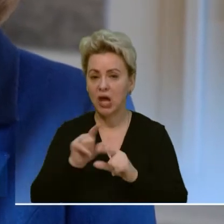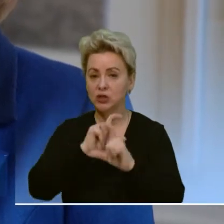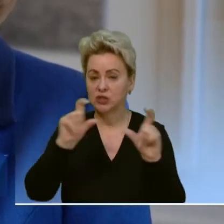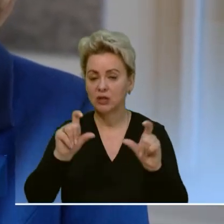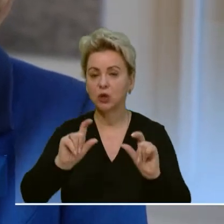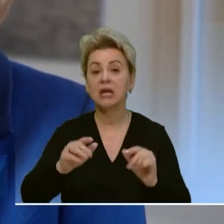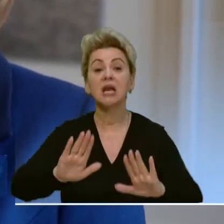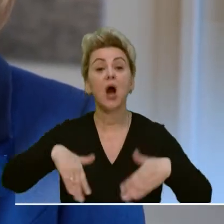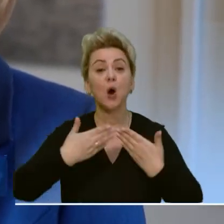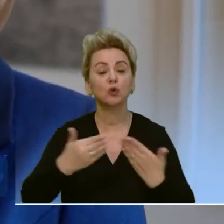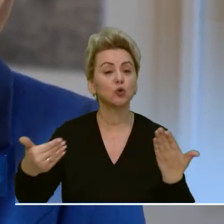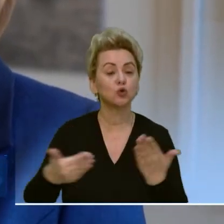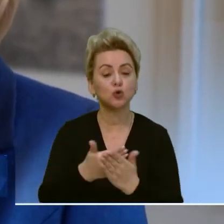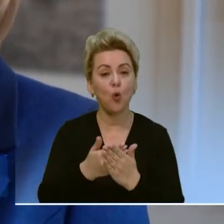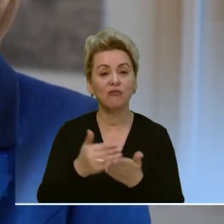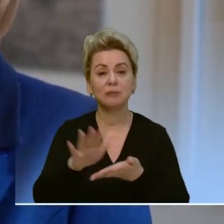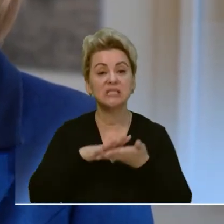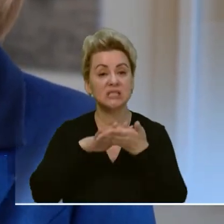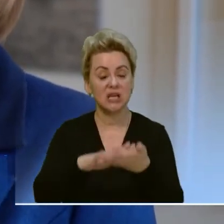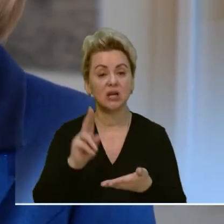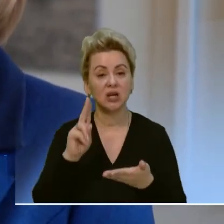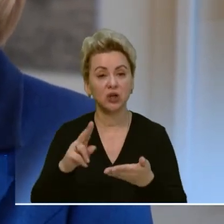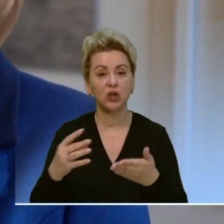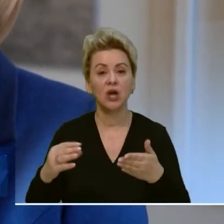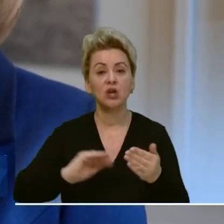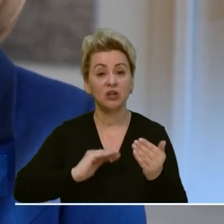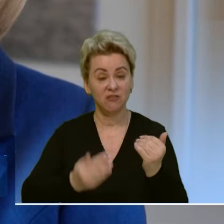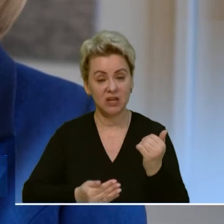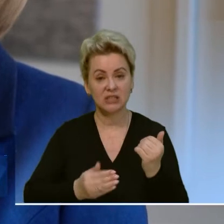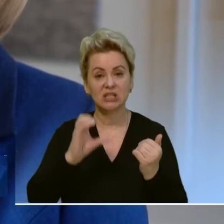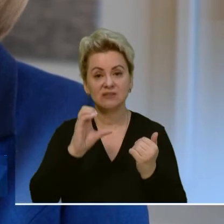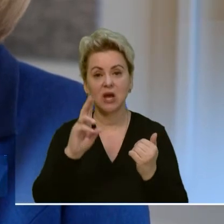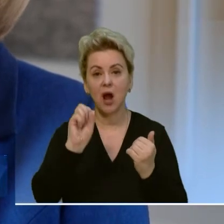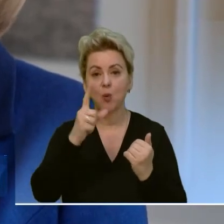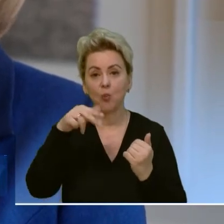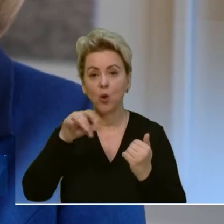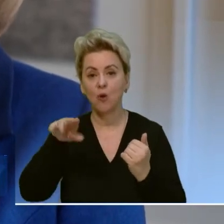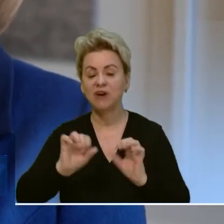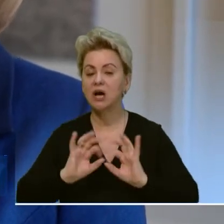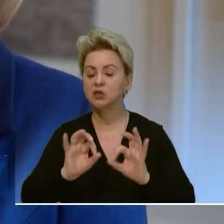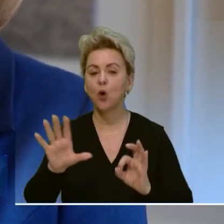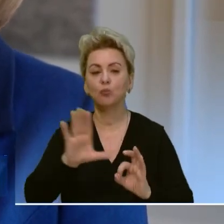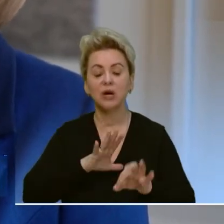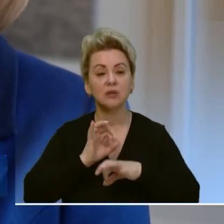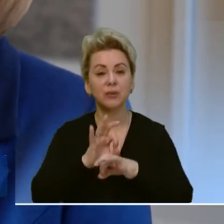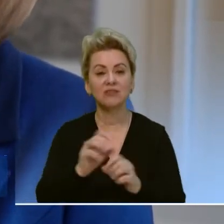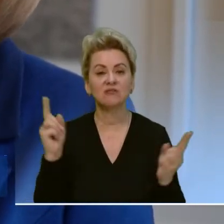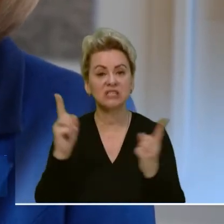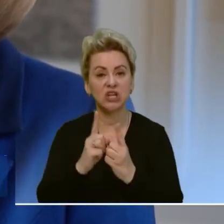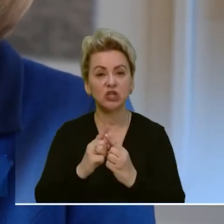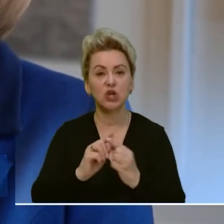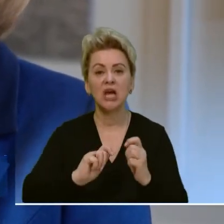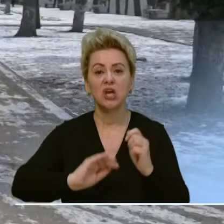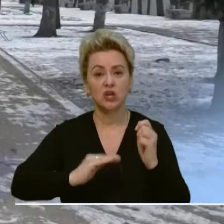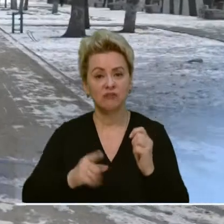же обратимся с новым иском к инвестору. Светлана Камбулова рассказала, что уже был проведен ряд встреч с